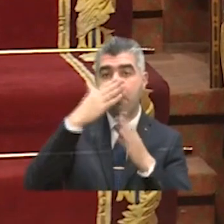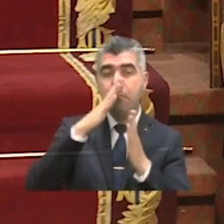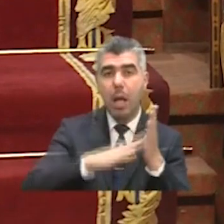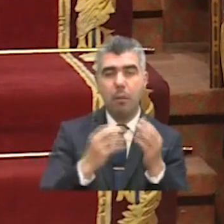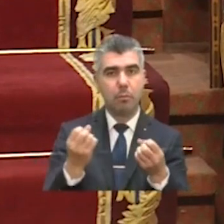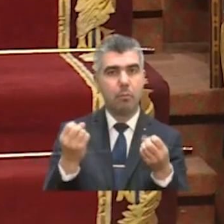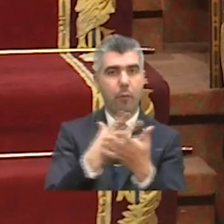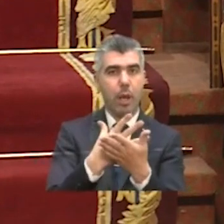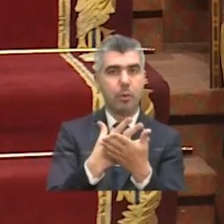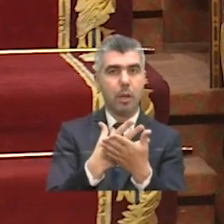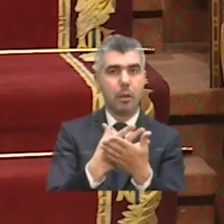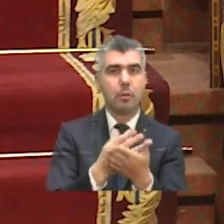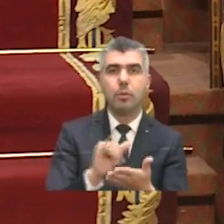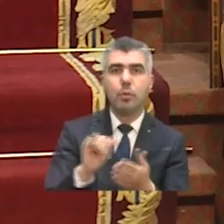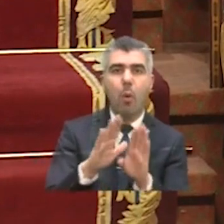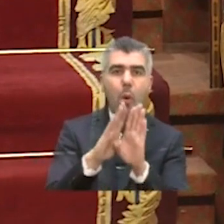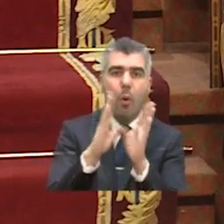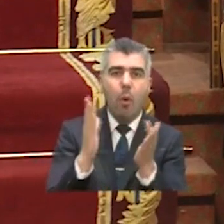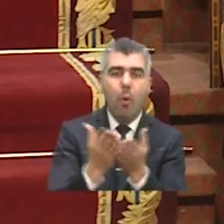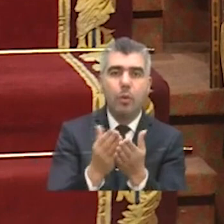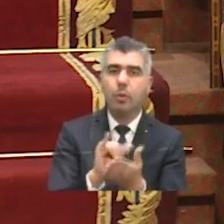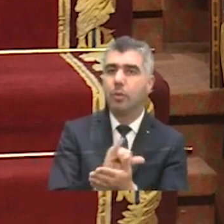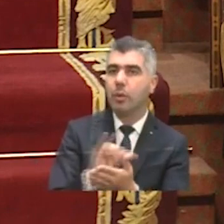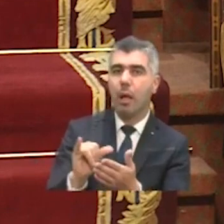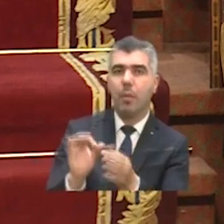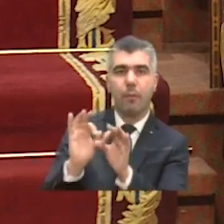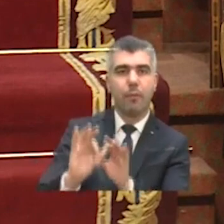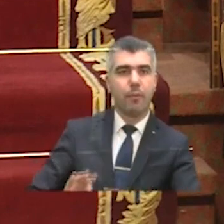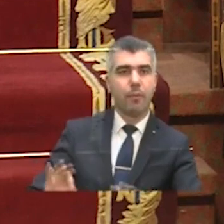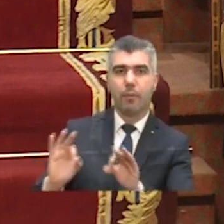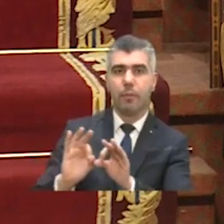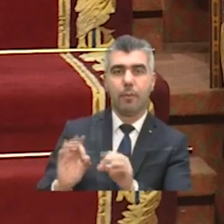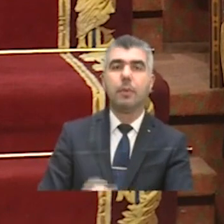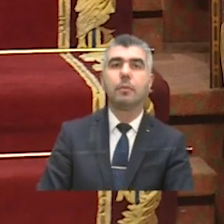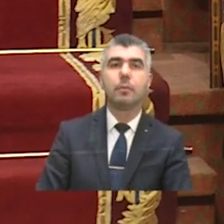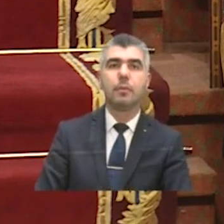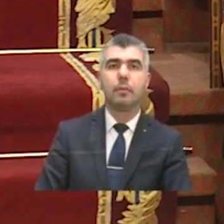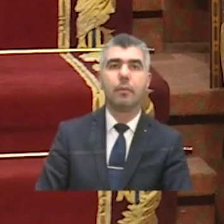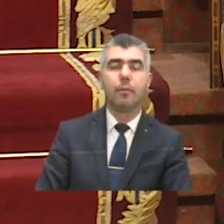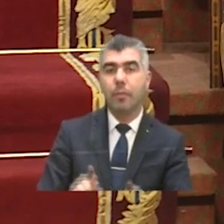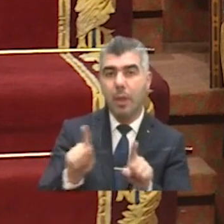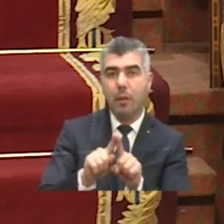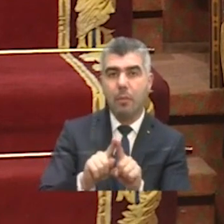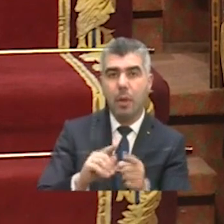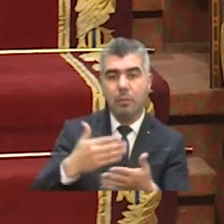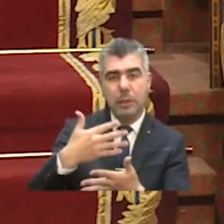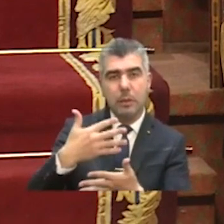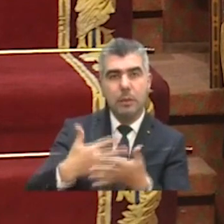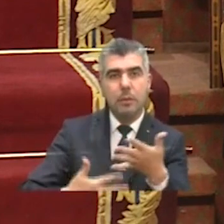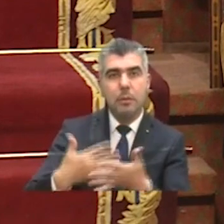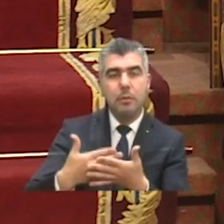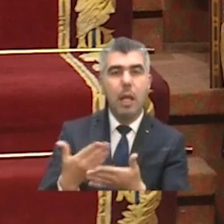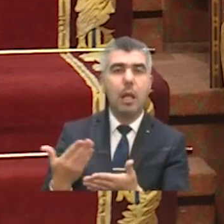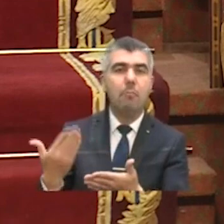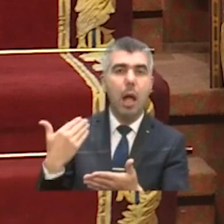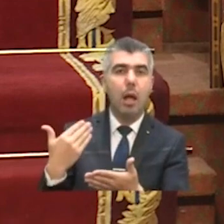وتفاجؤوا بأنه كان هادشي كله تبخر بسرعة. السيد الوزير المحترم، هاد المحضر اللي روجتوا ليه البارح